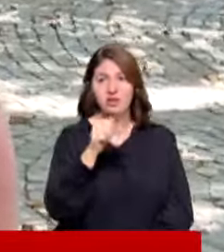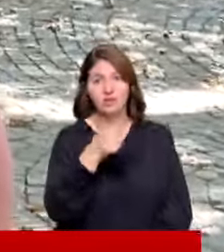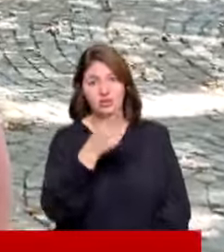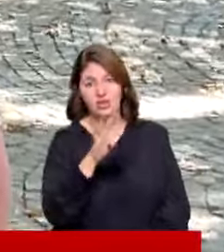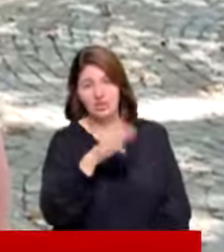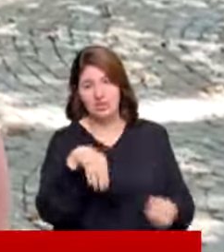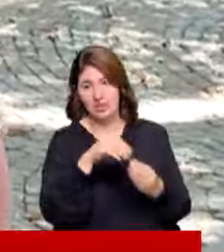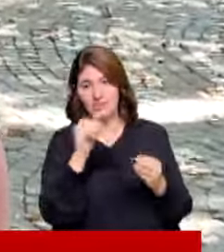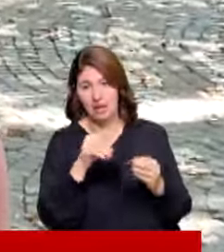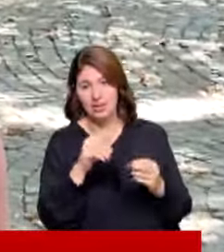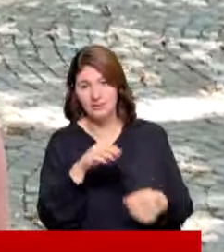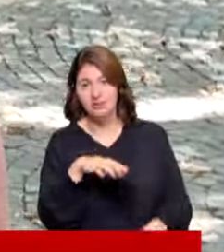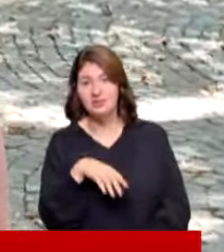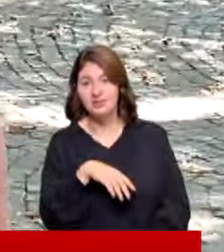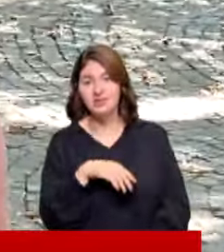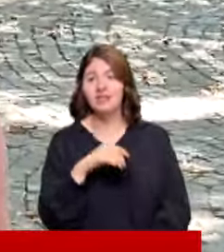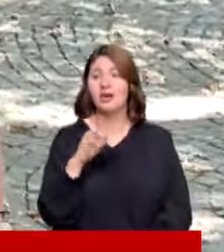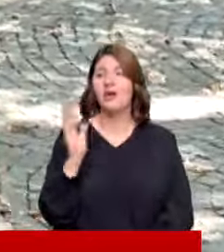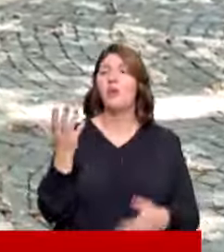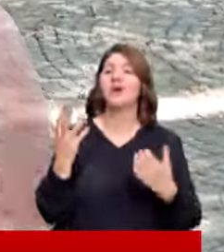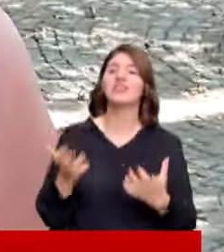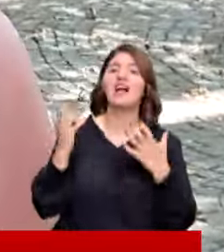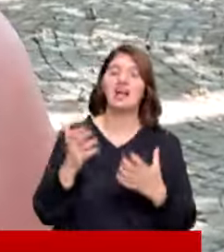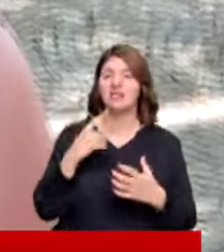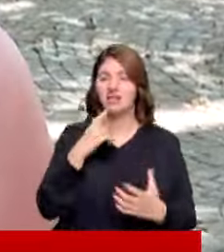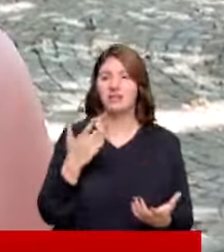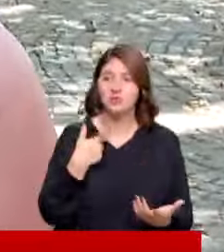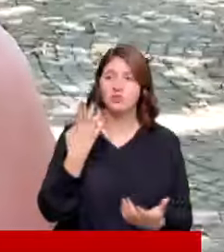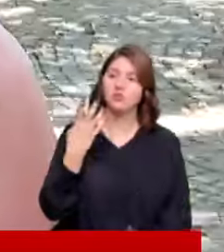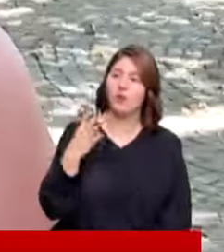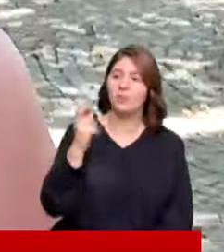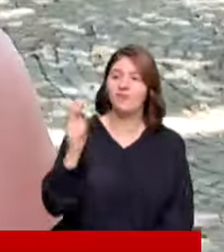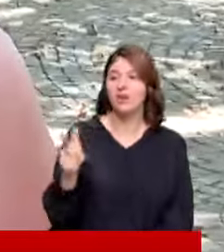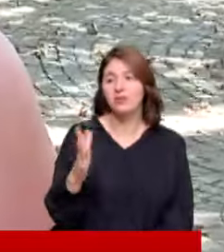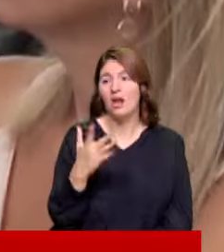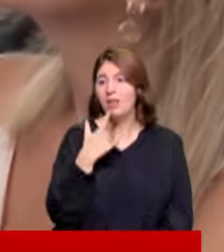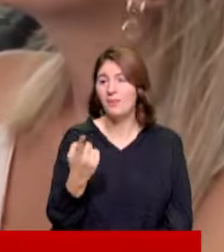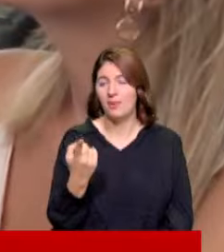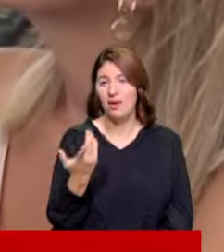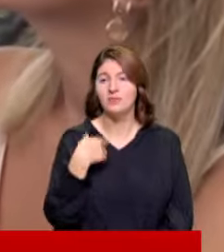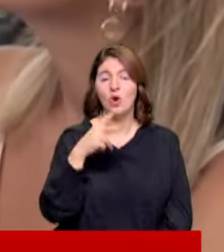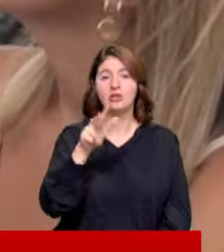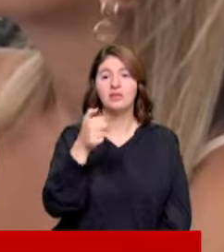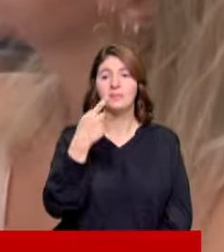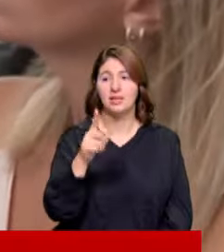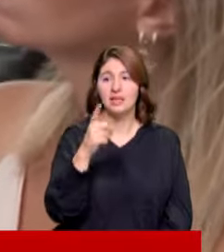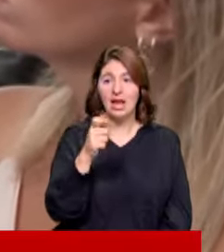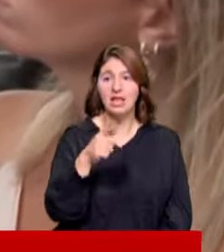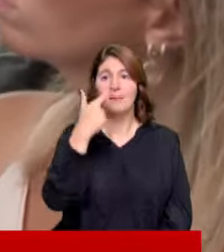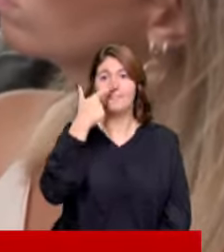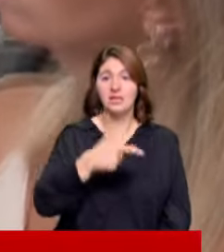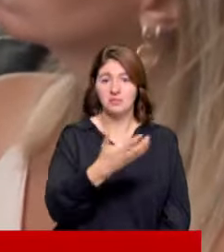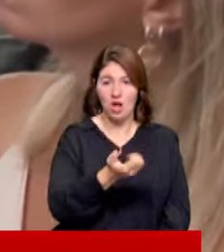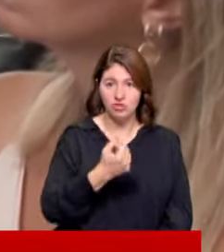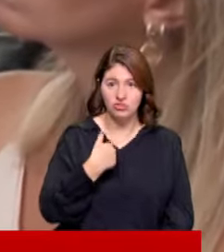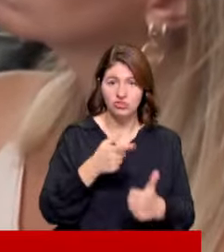%40 zam geldi. Öyle mi? Ay yandık desene. O zaman biz 4000'i gözden çıkaracağız demek. Biz 36 bin lirayla mazot mu